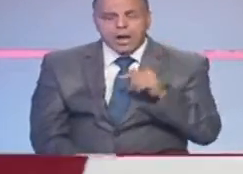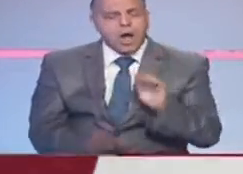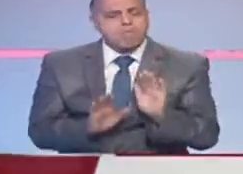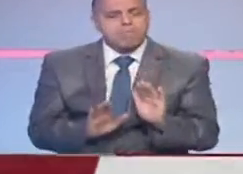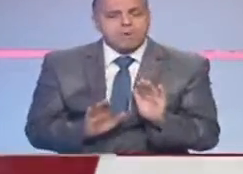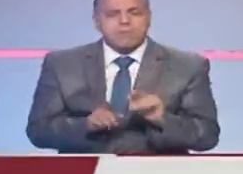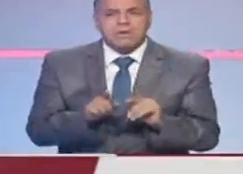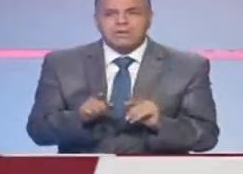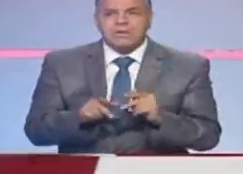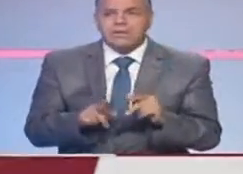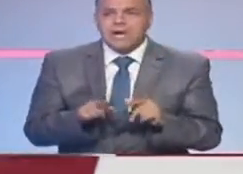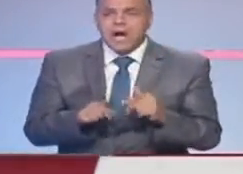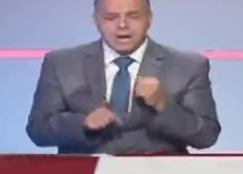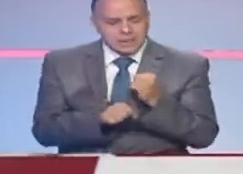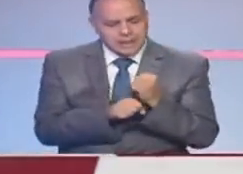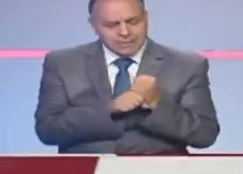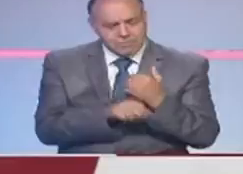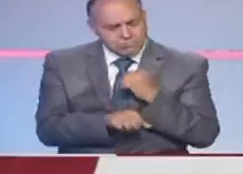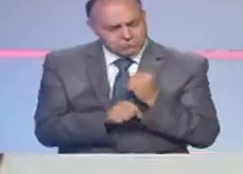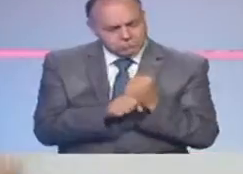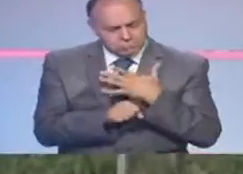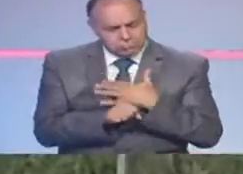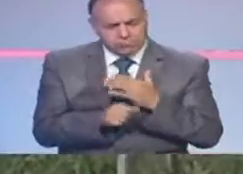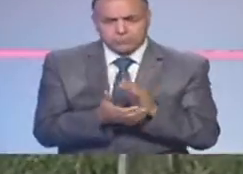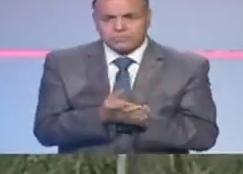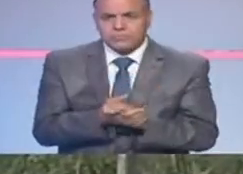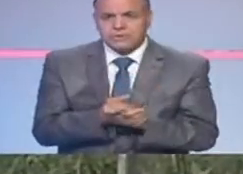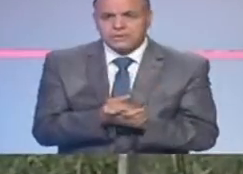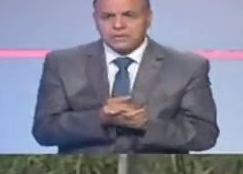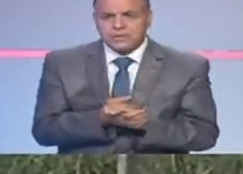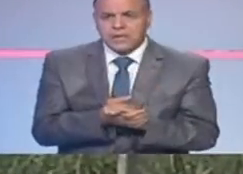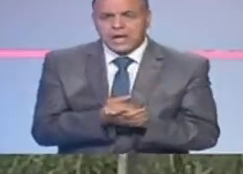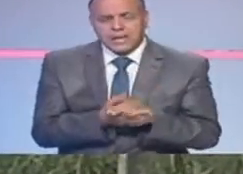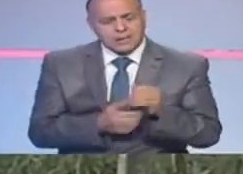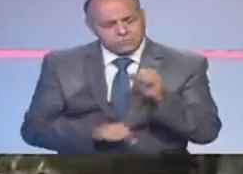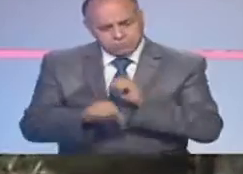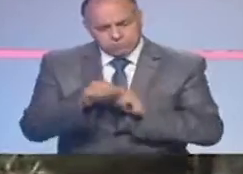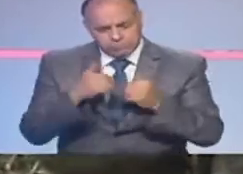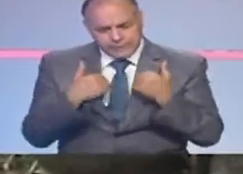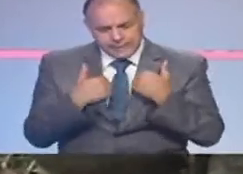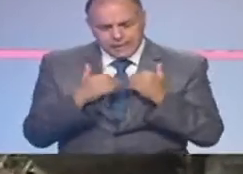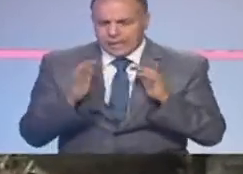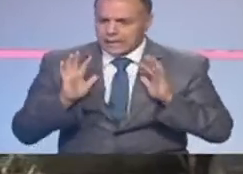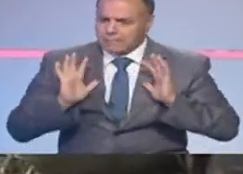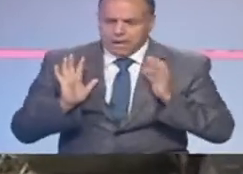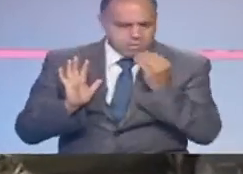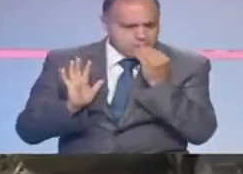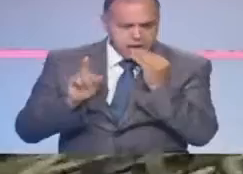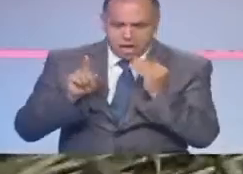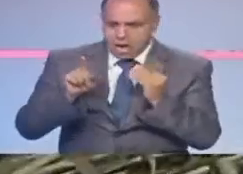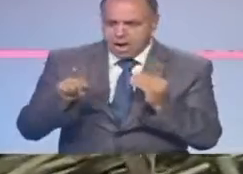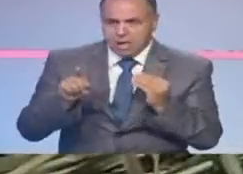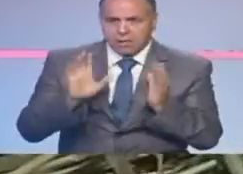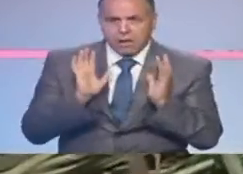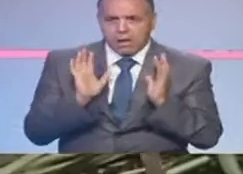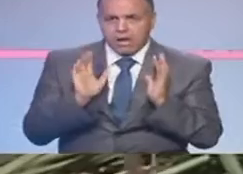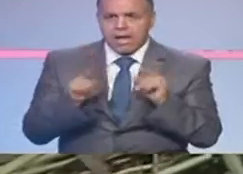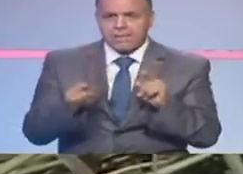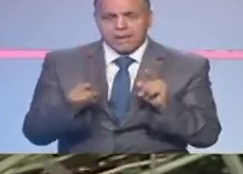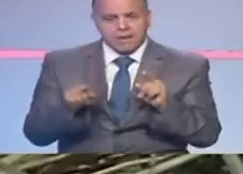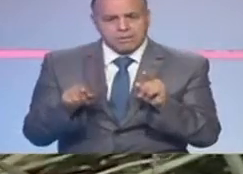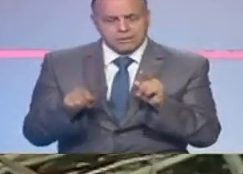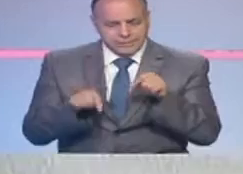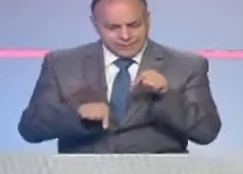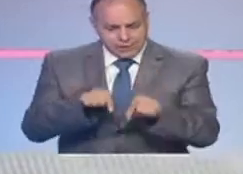منها هي ومن ان روحنا التصرف يعني ما عندنا كله اليك